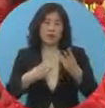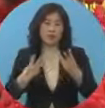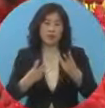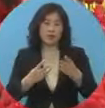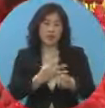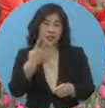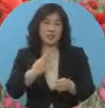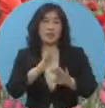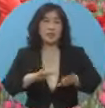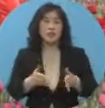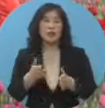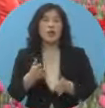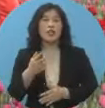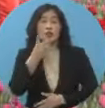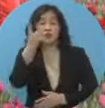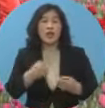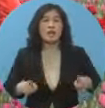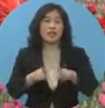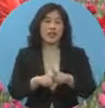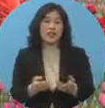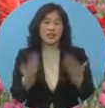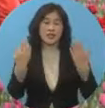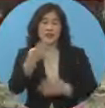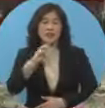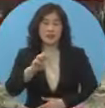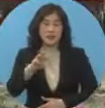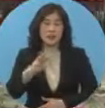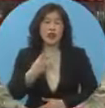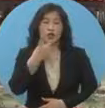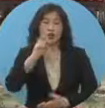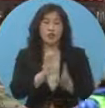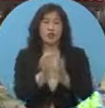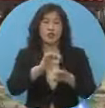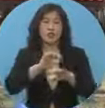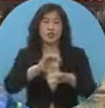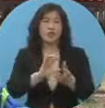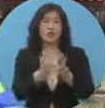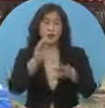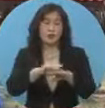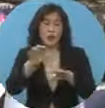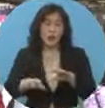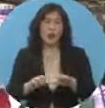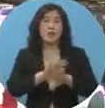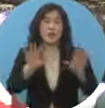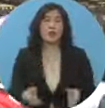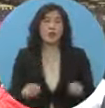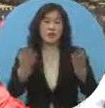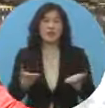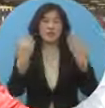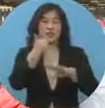전남도와 순천 씨가 공동 개최하는 2013 순천만 국제 정원 박람회 유치를 최종 승인했습니다